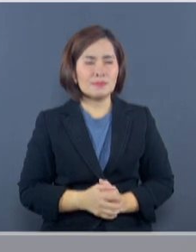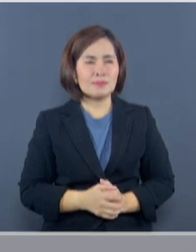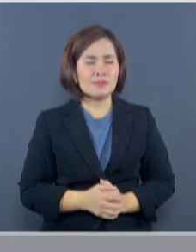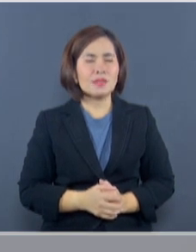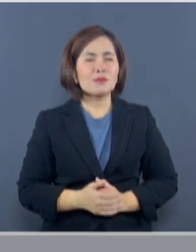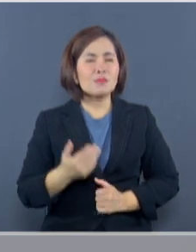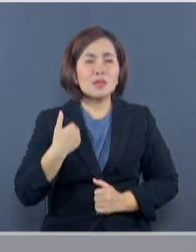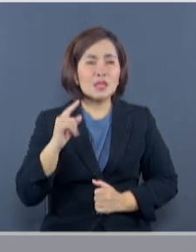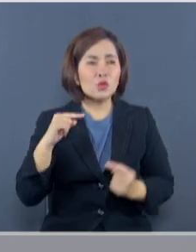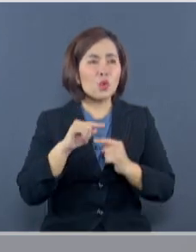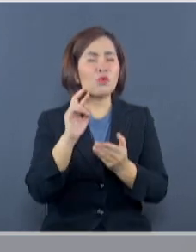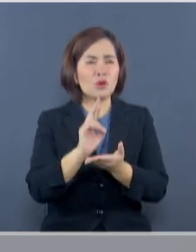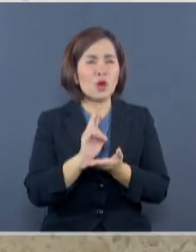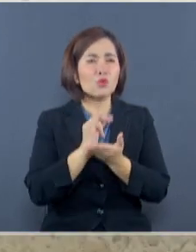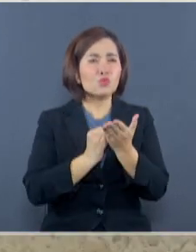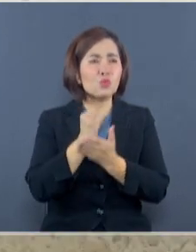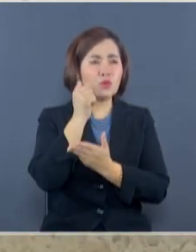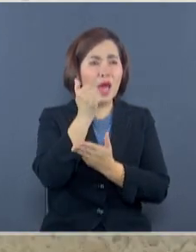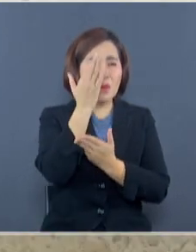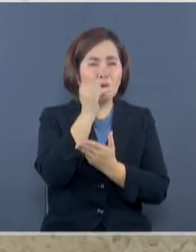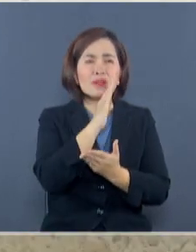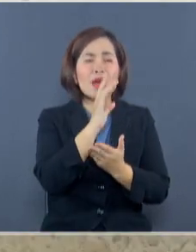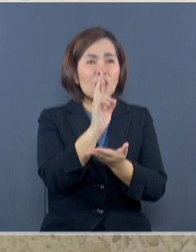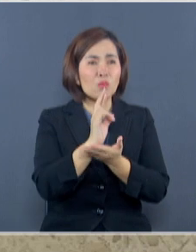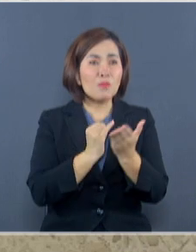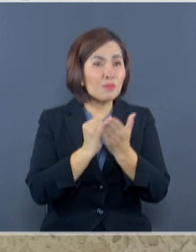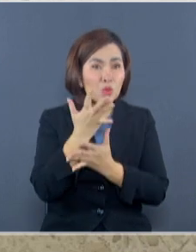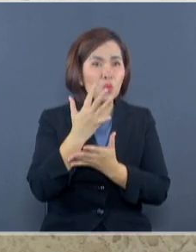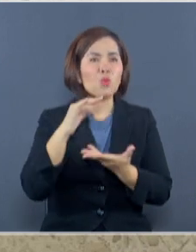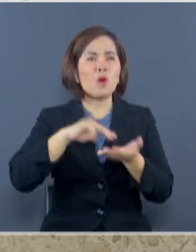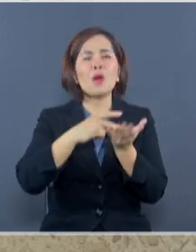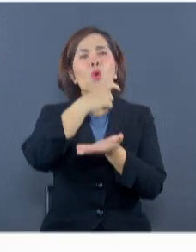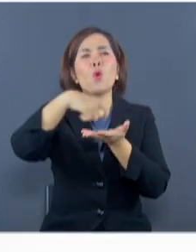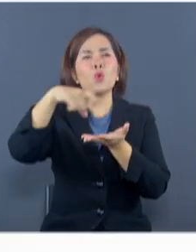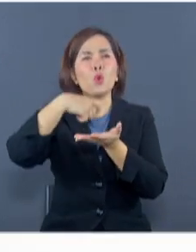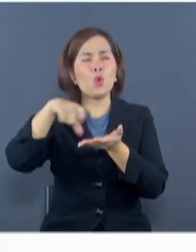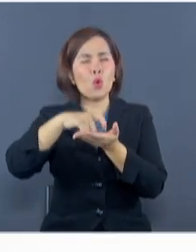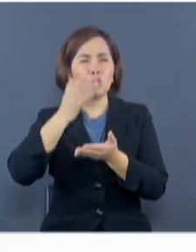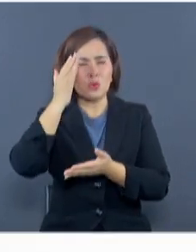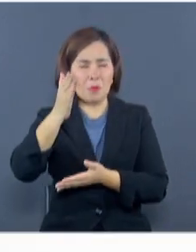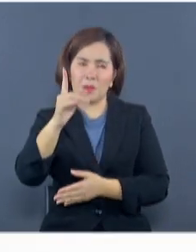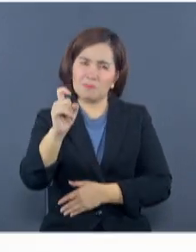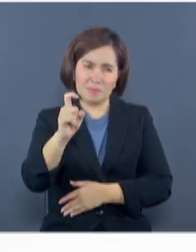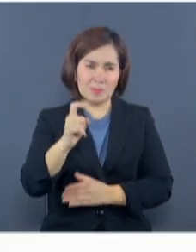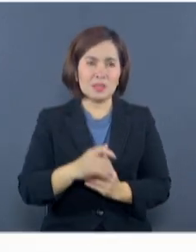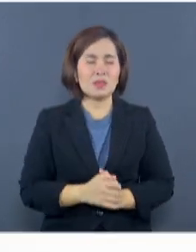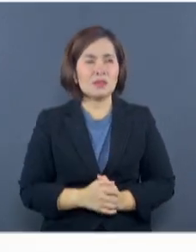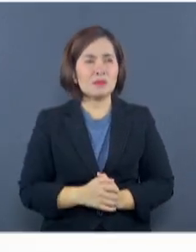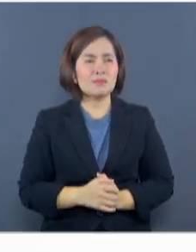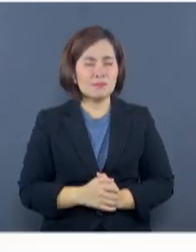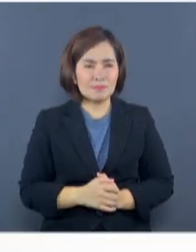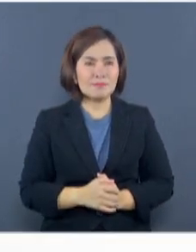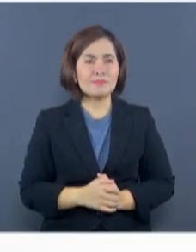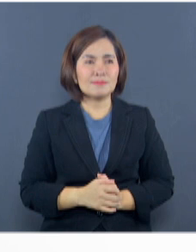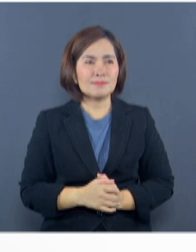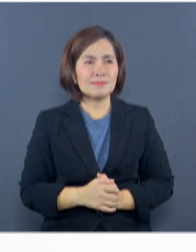าอย่างน้อยก็ยังถูกรางวัลน่ะเพราะถ้าไม่ถูกคงไม่รู้เลยว่าเป็นเพจปลอมมีอย่างนั้นก็โอนเงินให้เขาตลอดเรื่อยๆอ่ะค่ะ